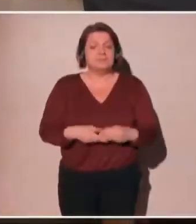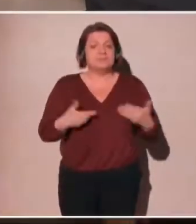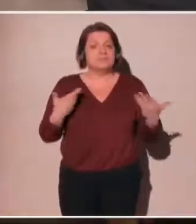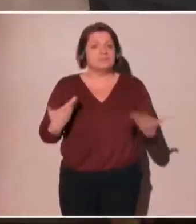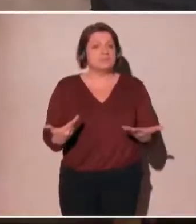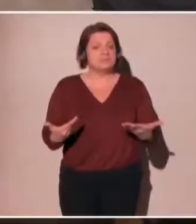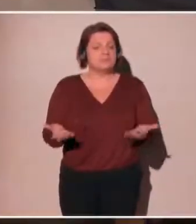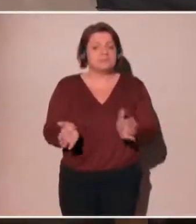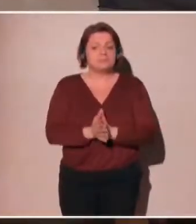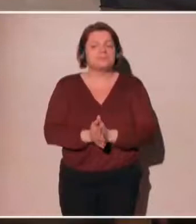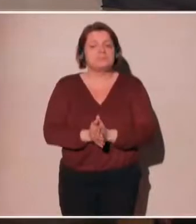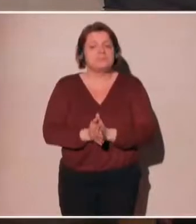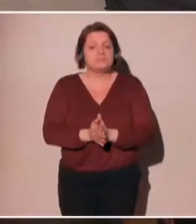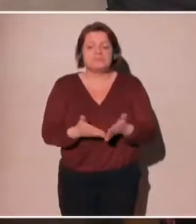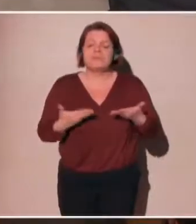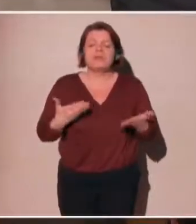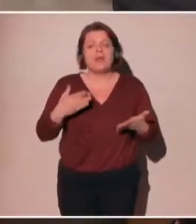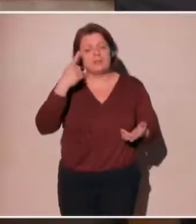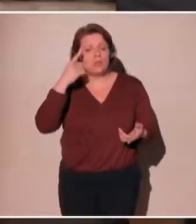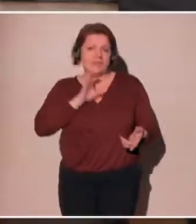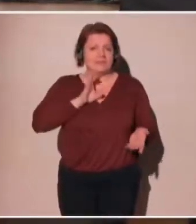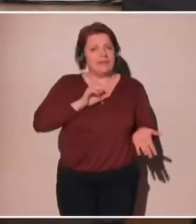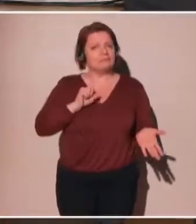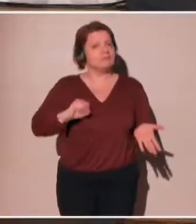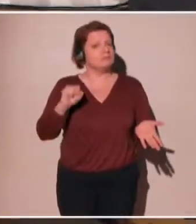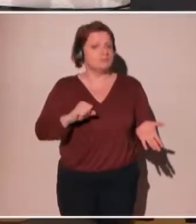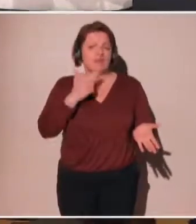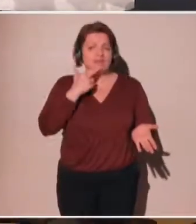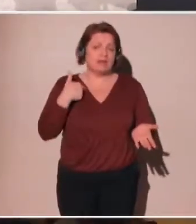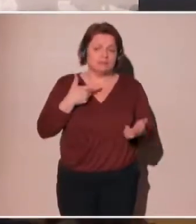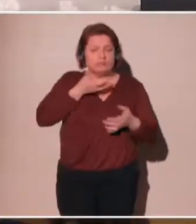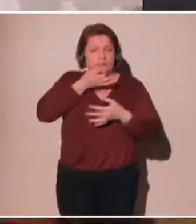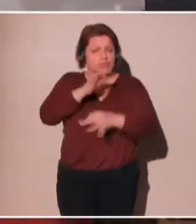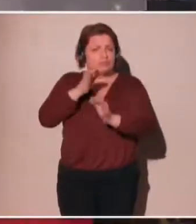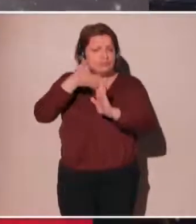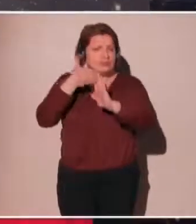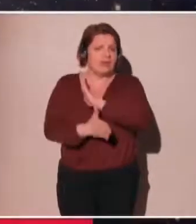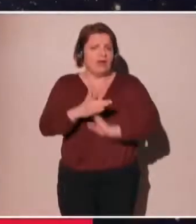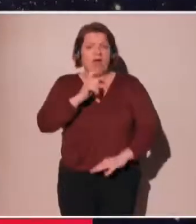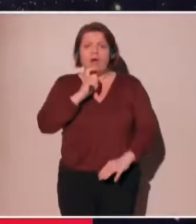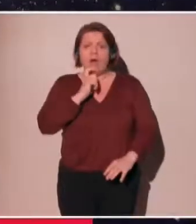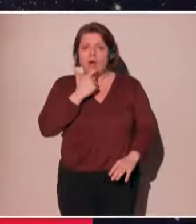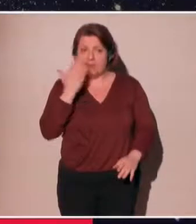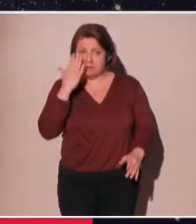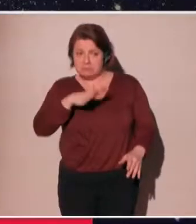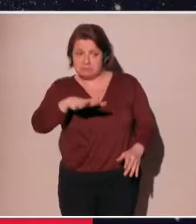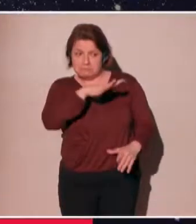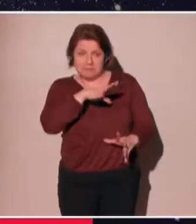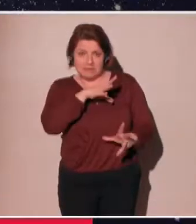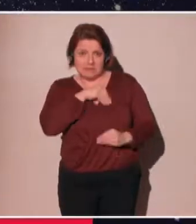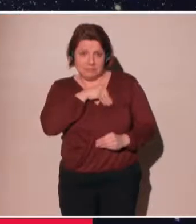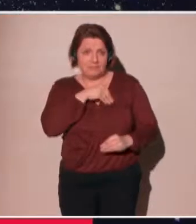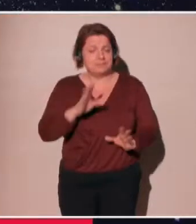our... Une fois de plus, par souci d'efficacité, je vais passer à l'anglais, nous dit l'orateur, si ça vous convient.